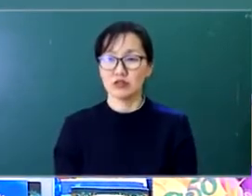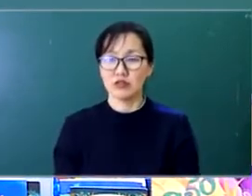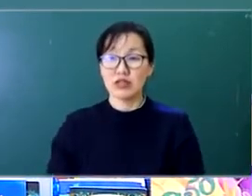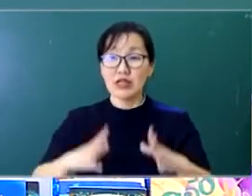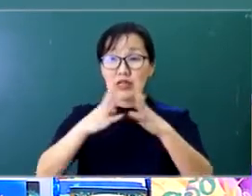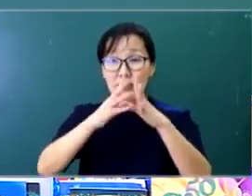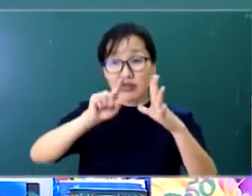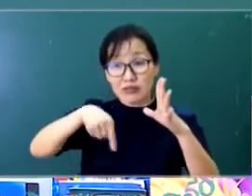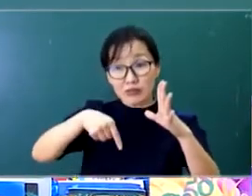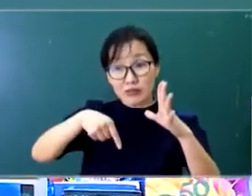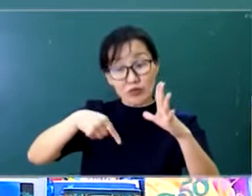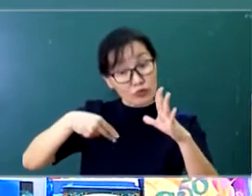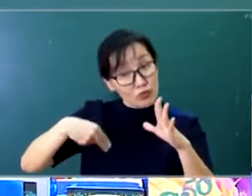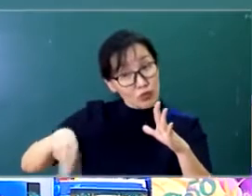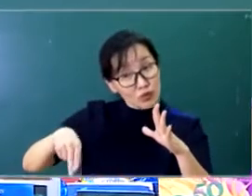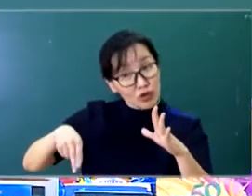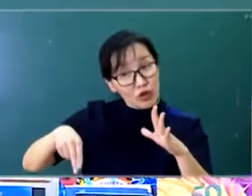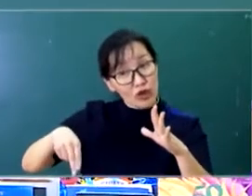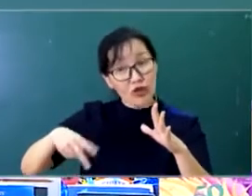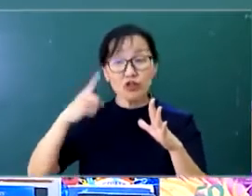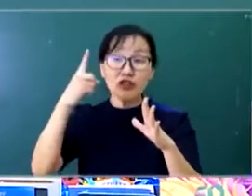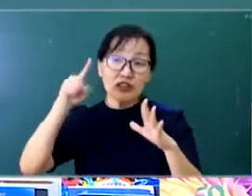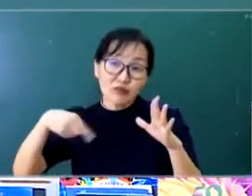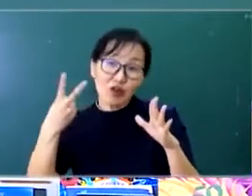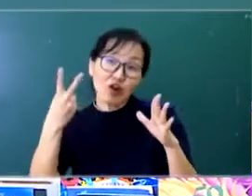өмнөх хичээл дээр үтсэн байгаа. Тийм учраас